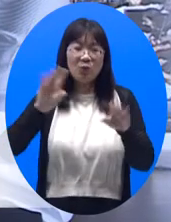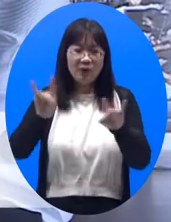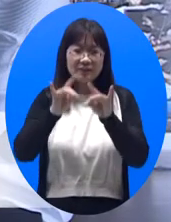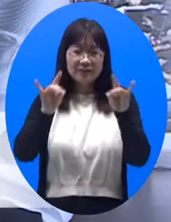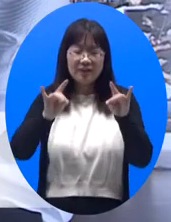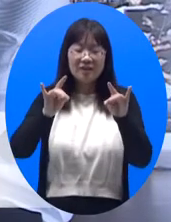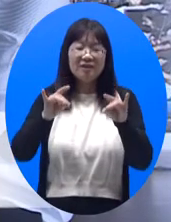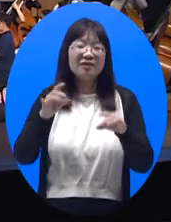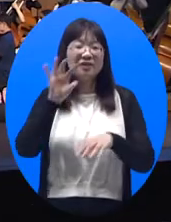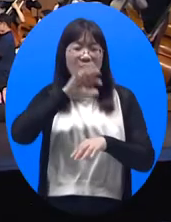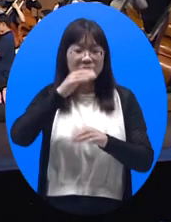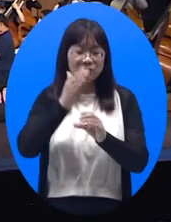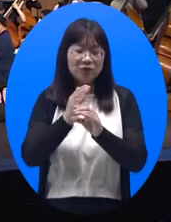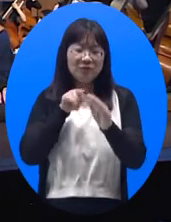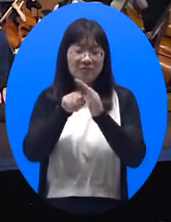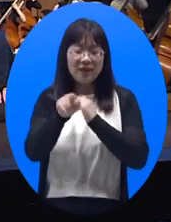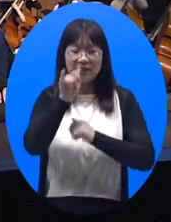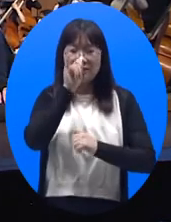왔습니다.